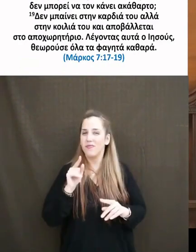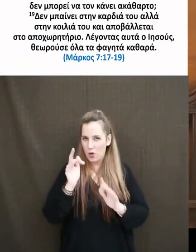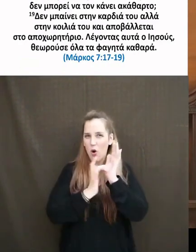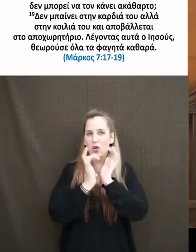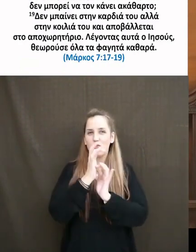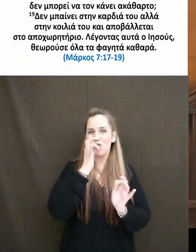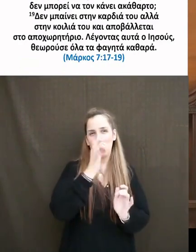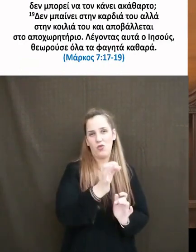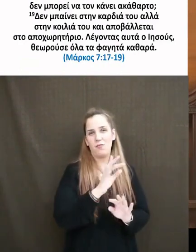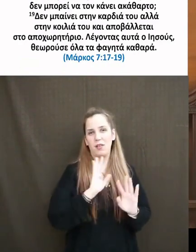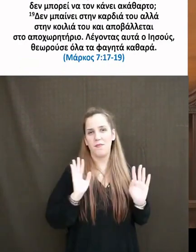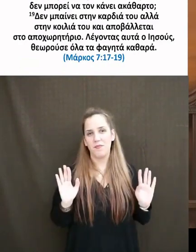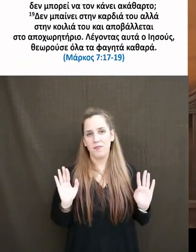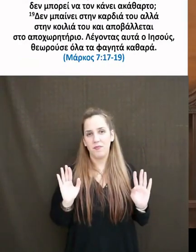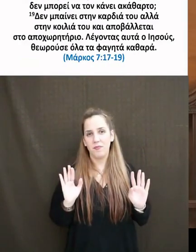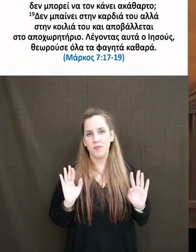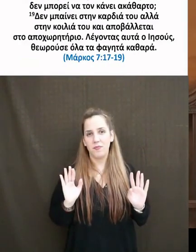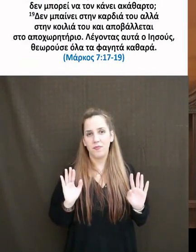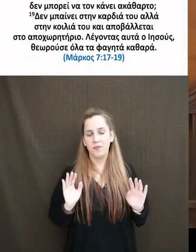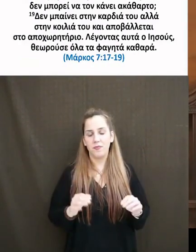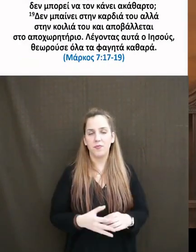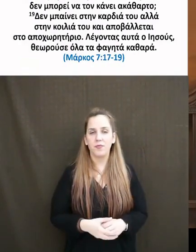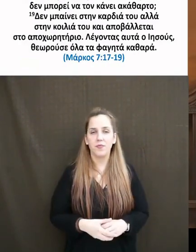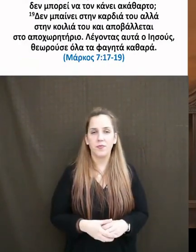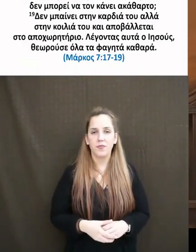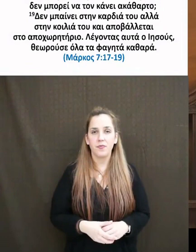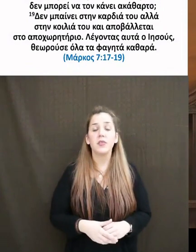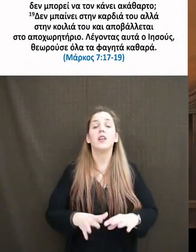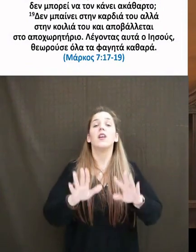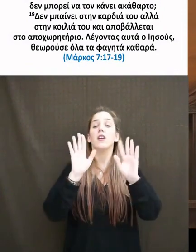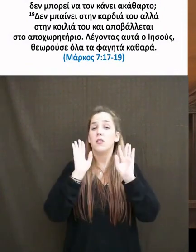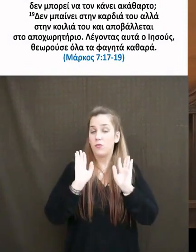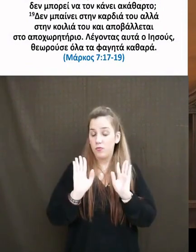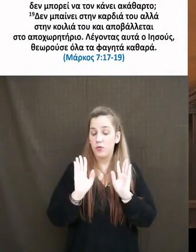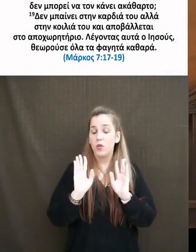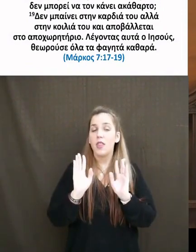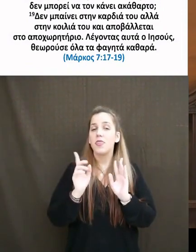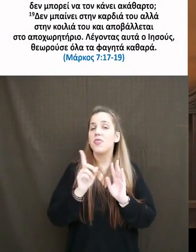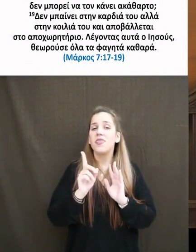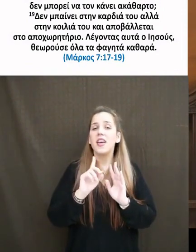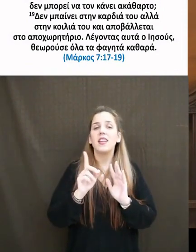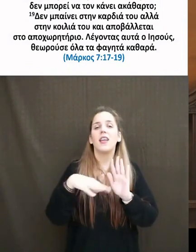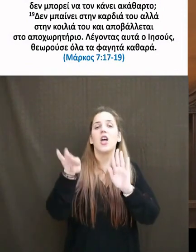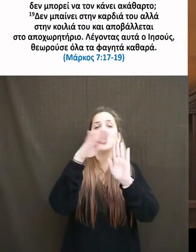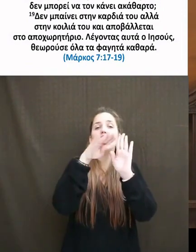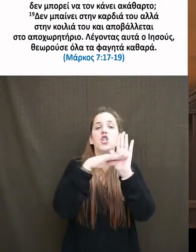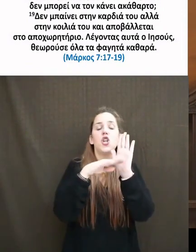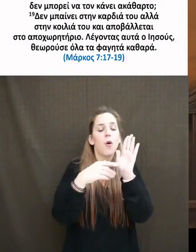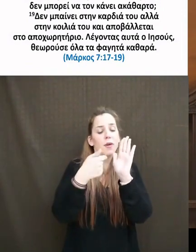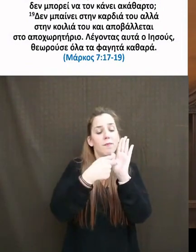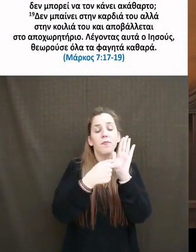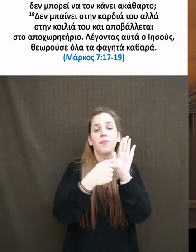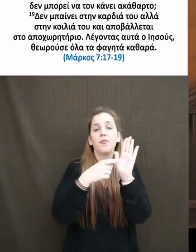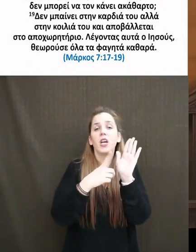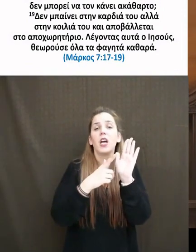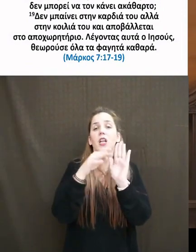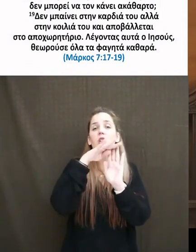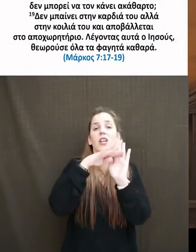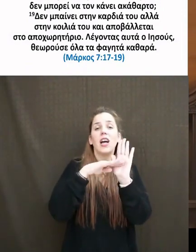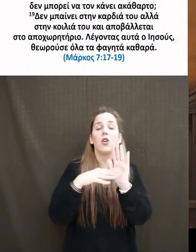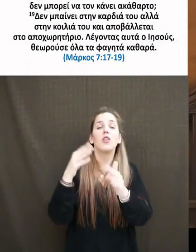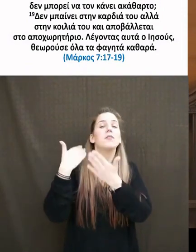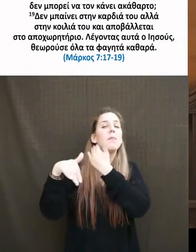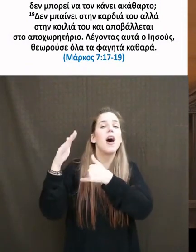πρόβλημα δεν είναι η πιστή τήρηση των παραδόσεων. δεν είναι η διατήρηση του